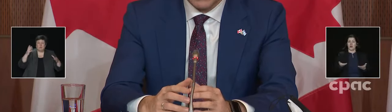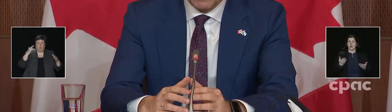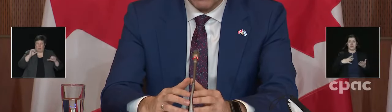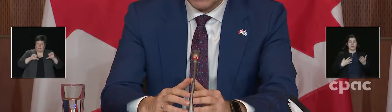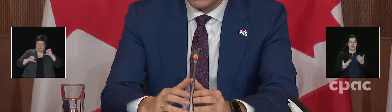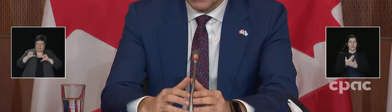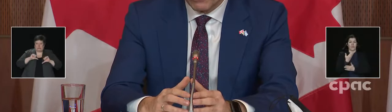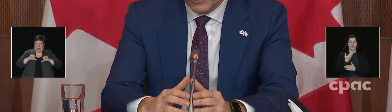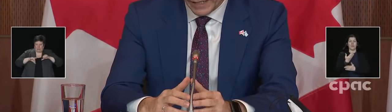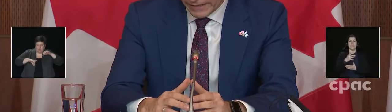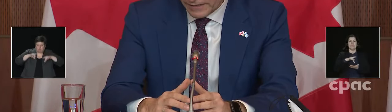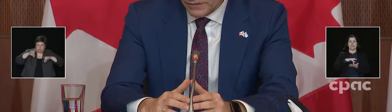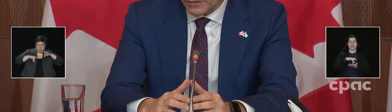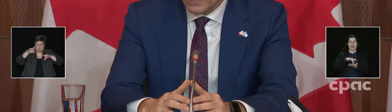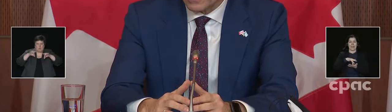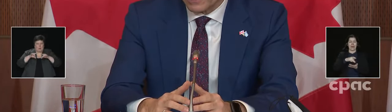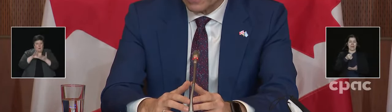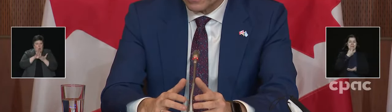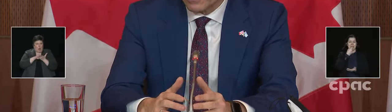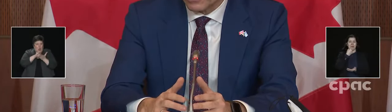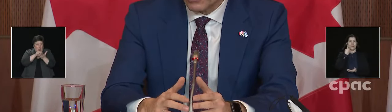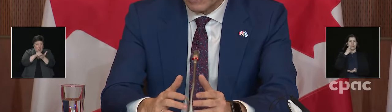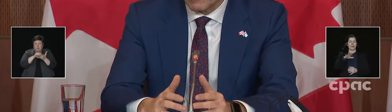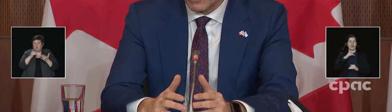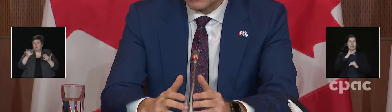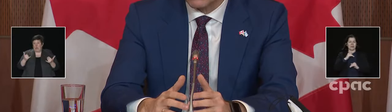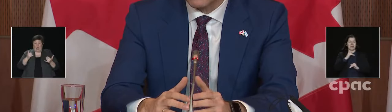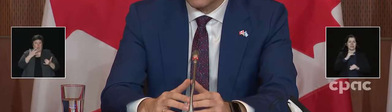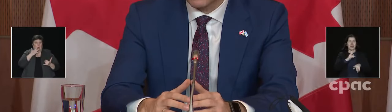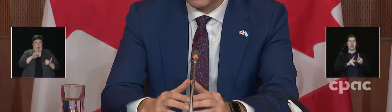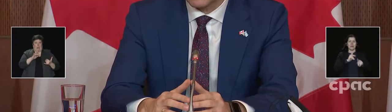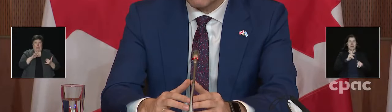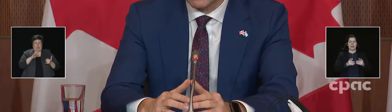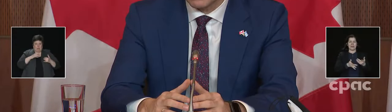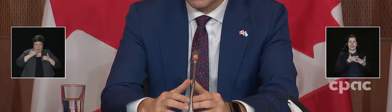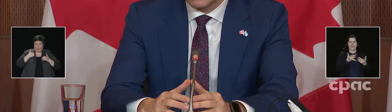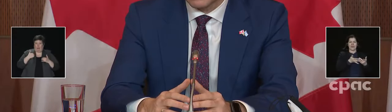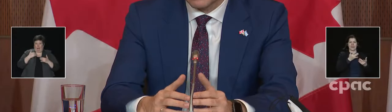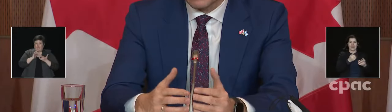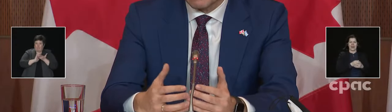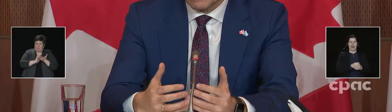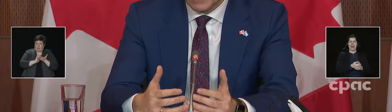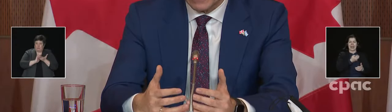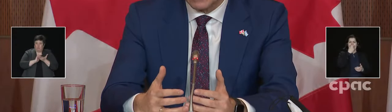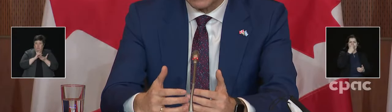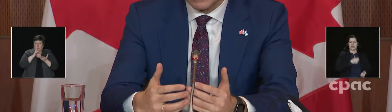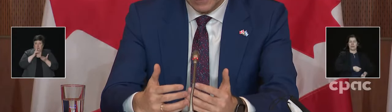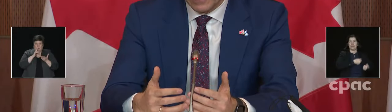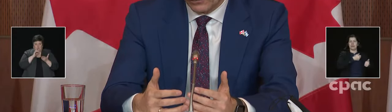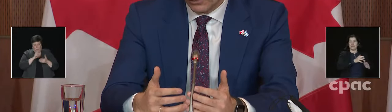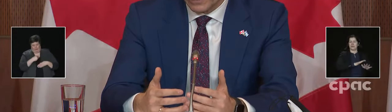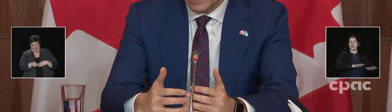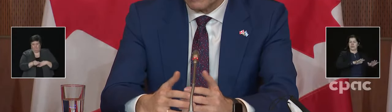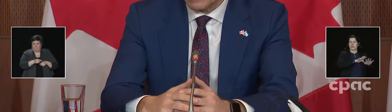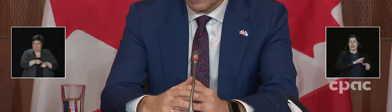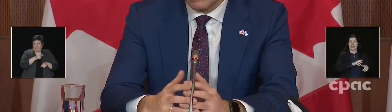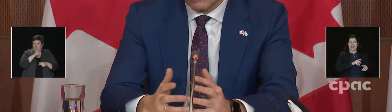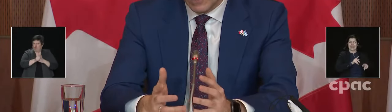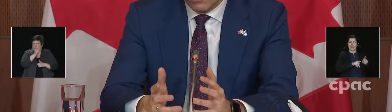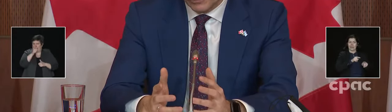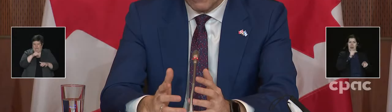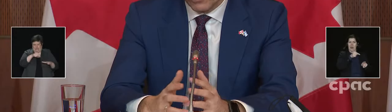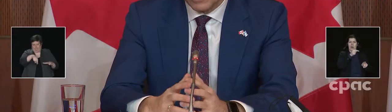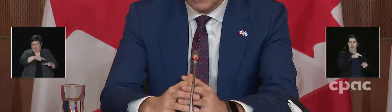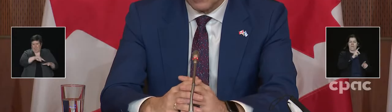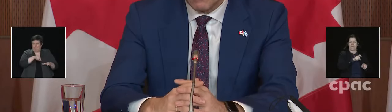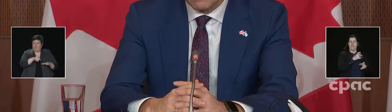pour les populations les plus à risque, et ce sont ces populations qu'il faut évidemment traiter à court terme